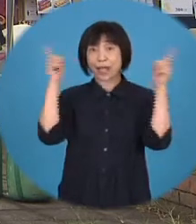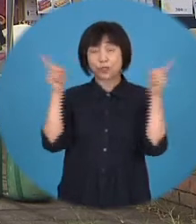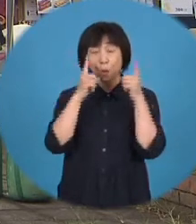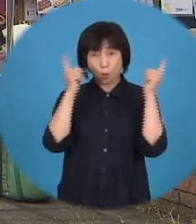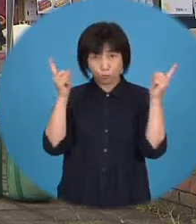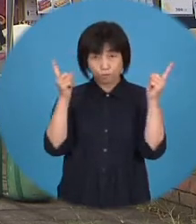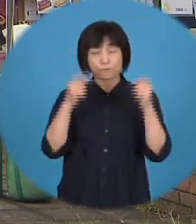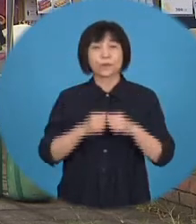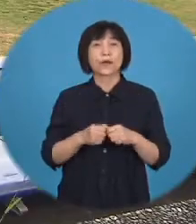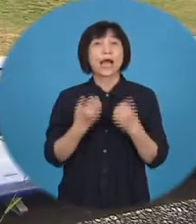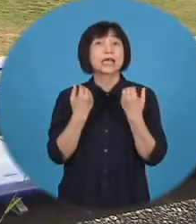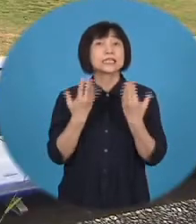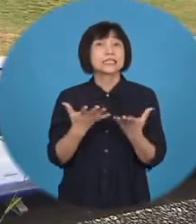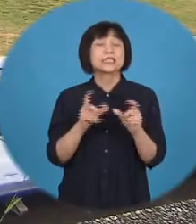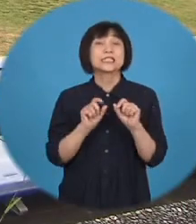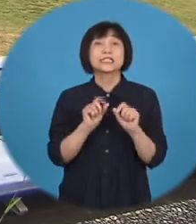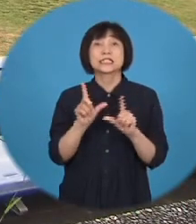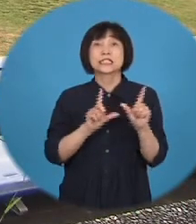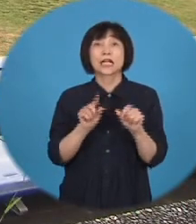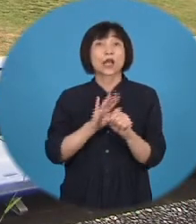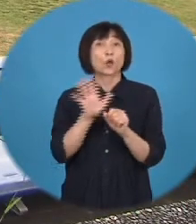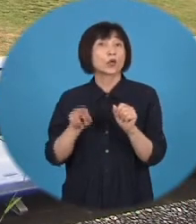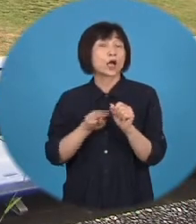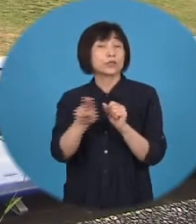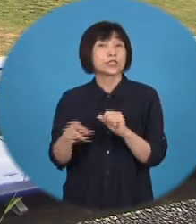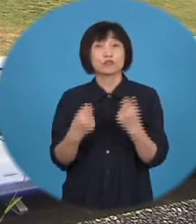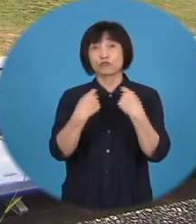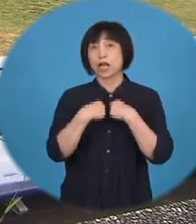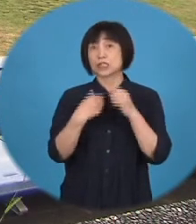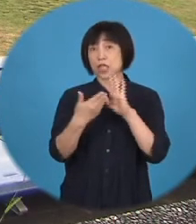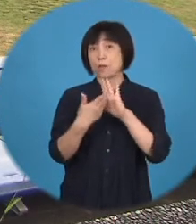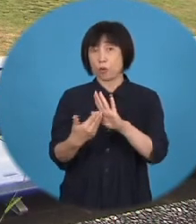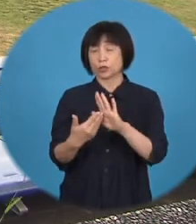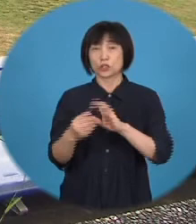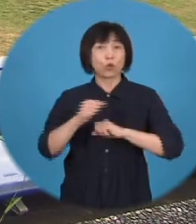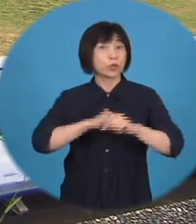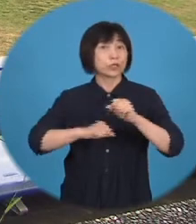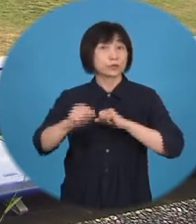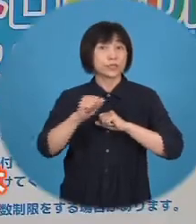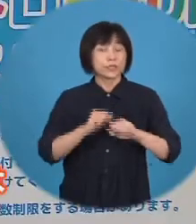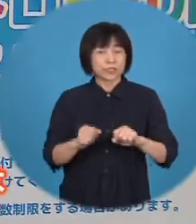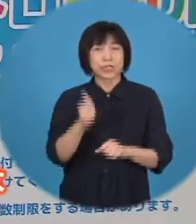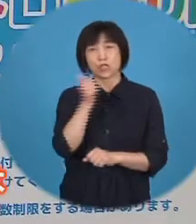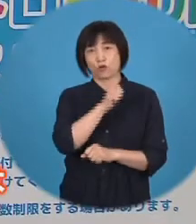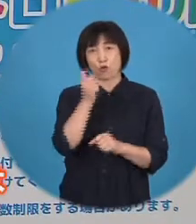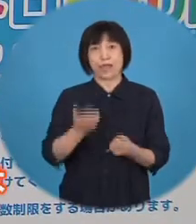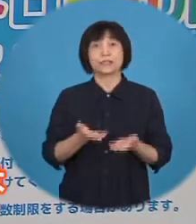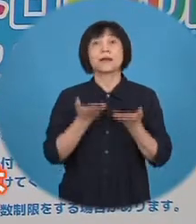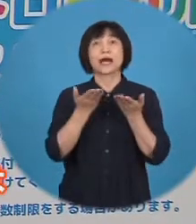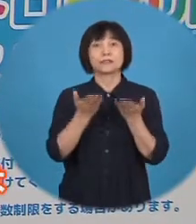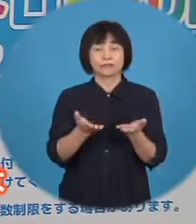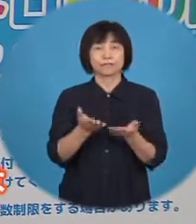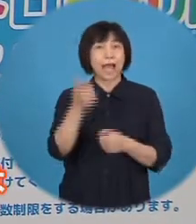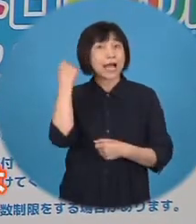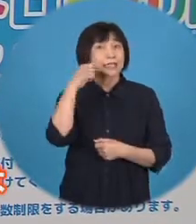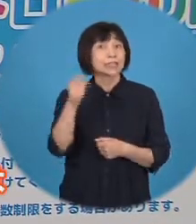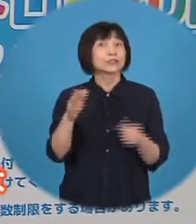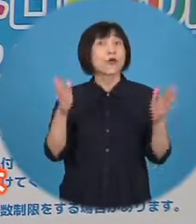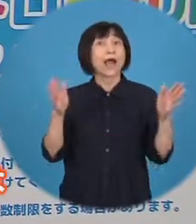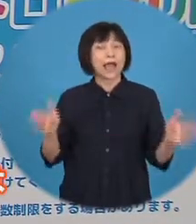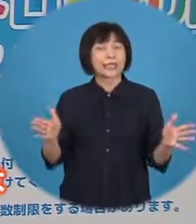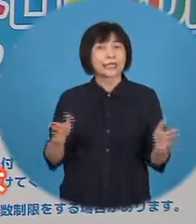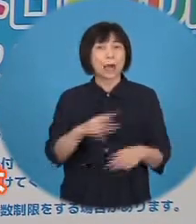ロナウイルス感染拡大防止の取り組みについて紹介します。 夏のイベント水着で